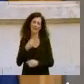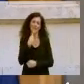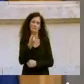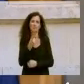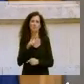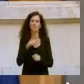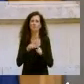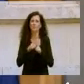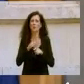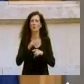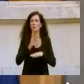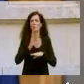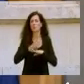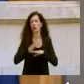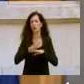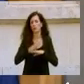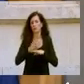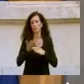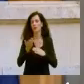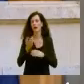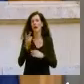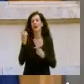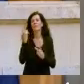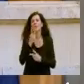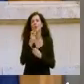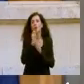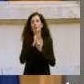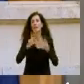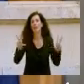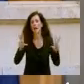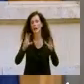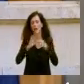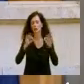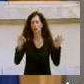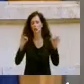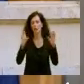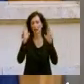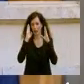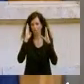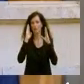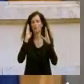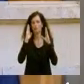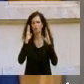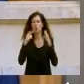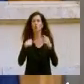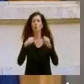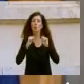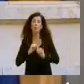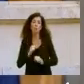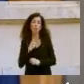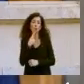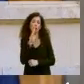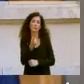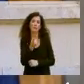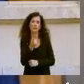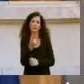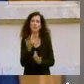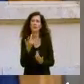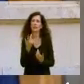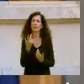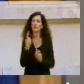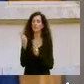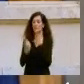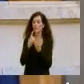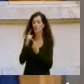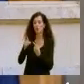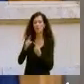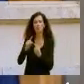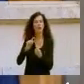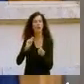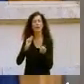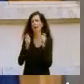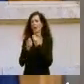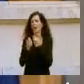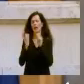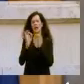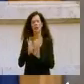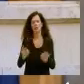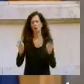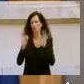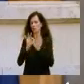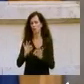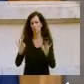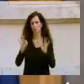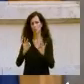ovviamente con le dichiarazioni posso senz'altro dire che per quanto mi riguarda a nulla è cambiato c'è una procedura